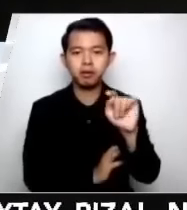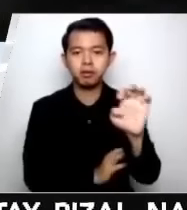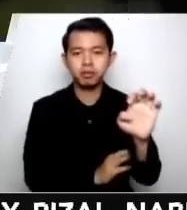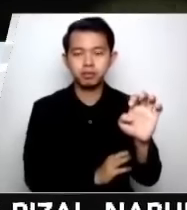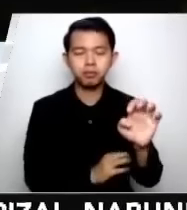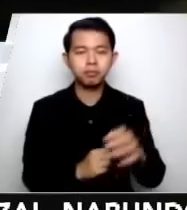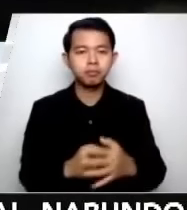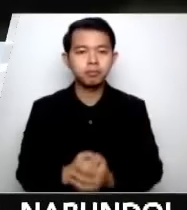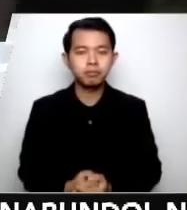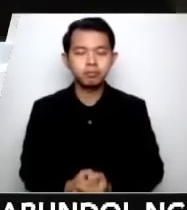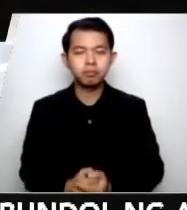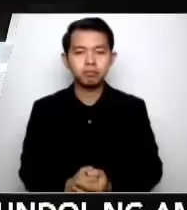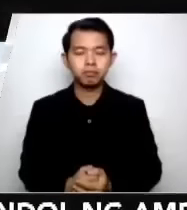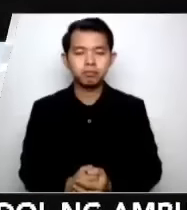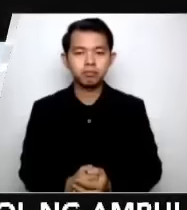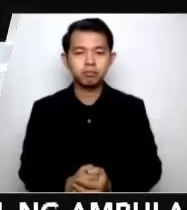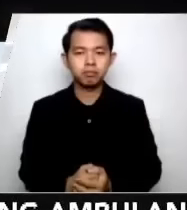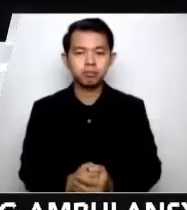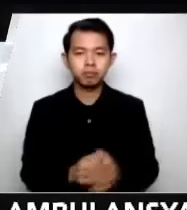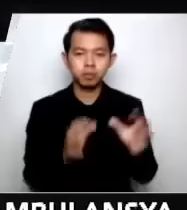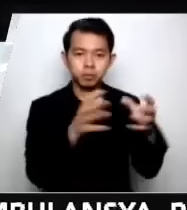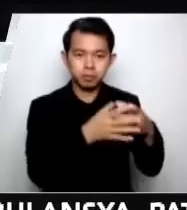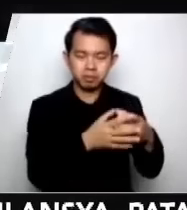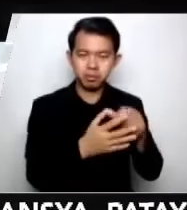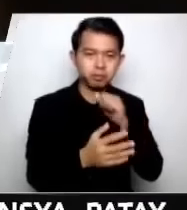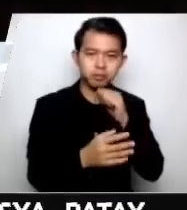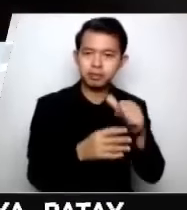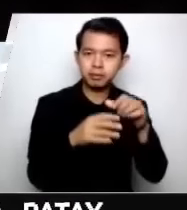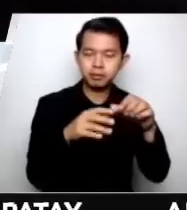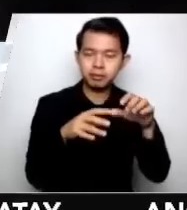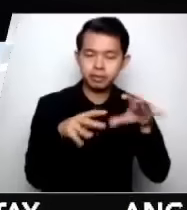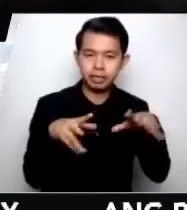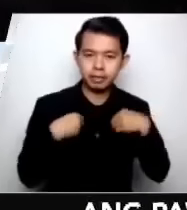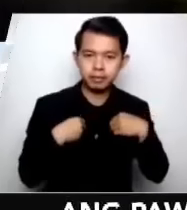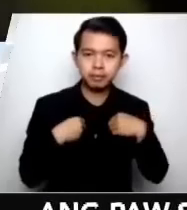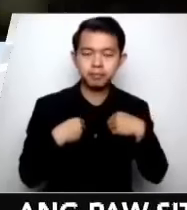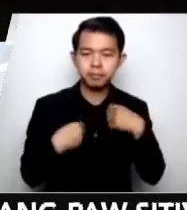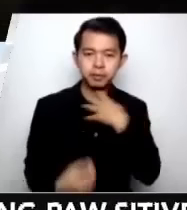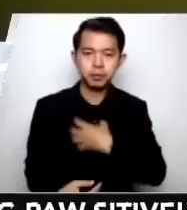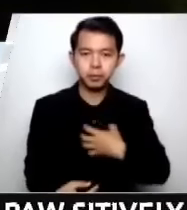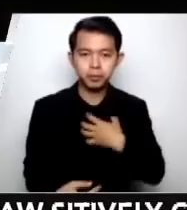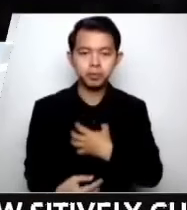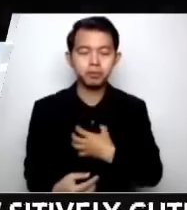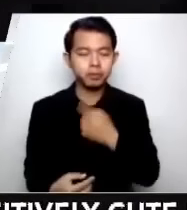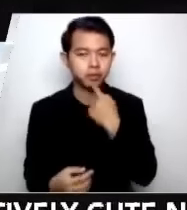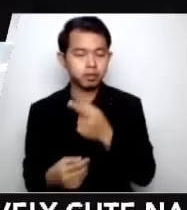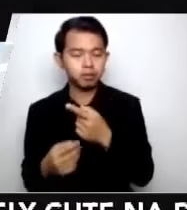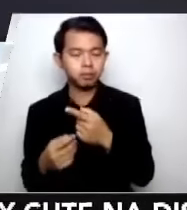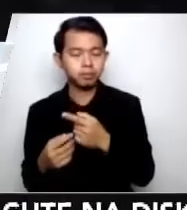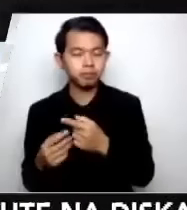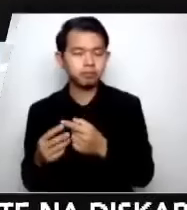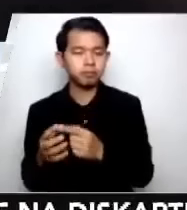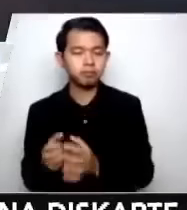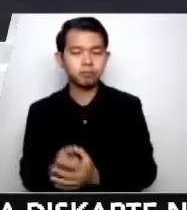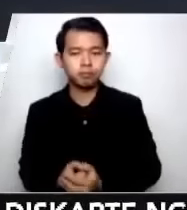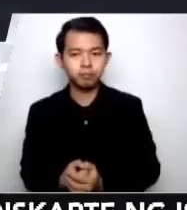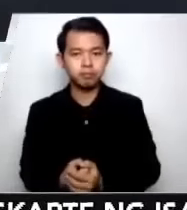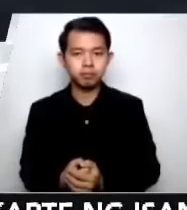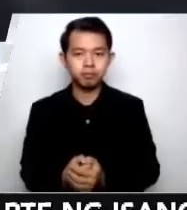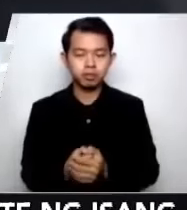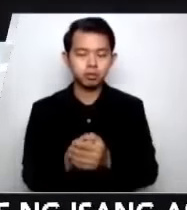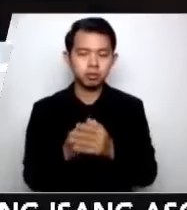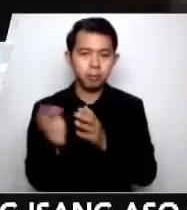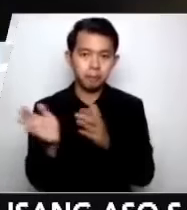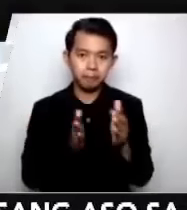opposition party na hawak ang majority sa parliament. Kamakailan, sinabi ng oposisyon na balak nitong i-impeach ang mga top